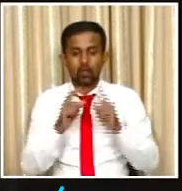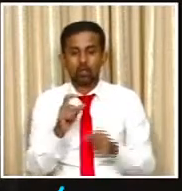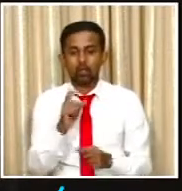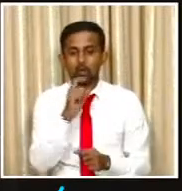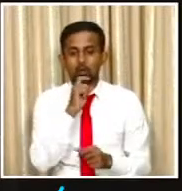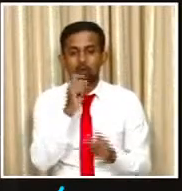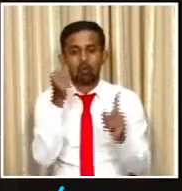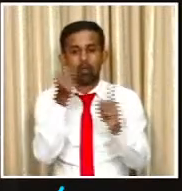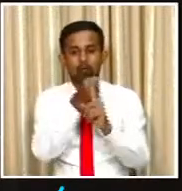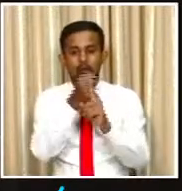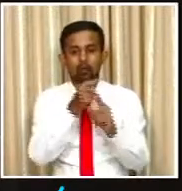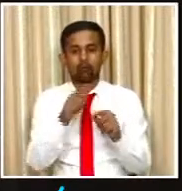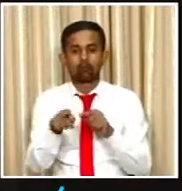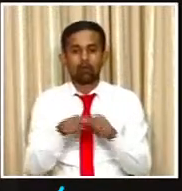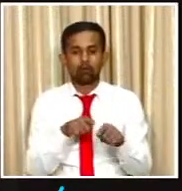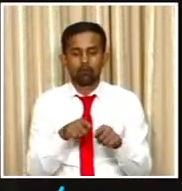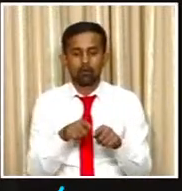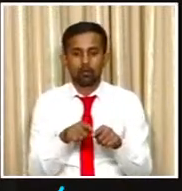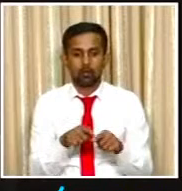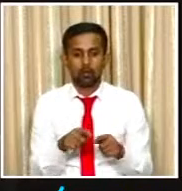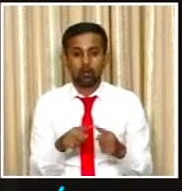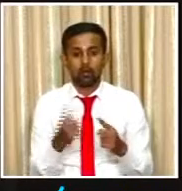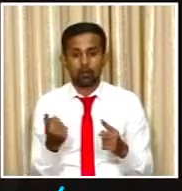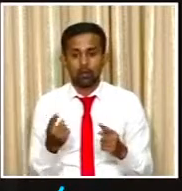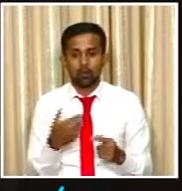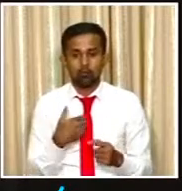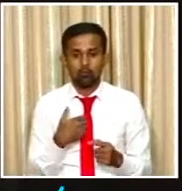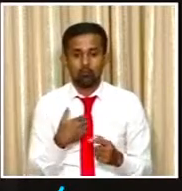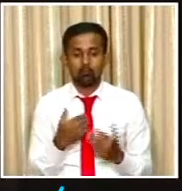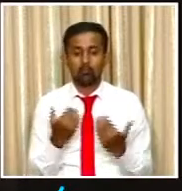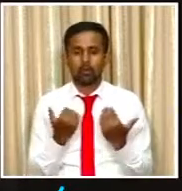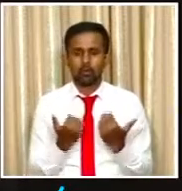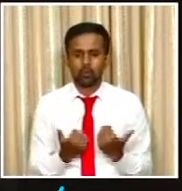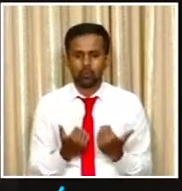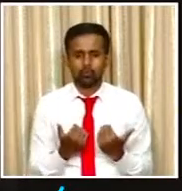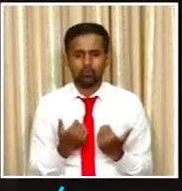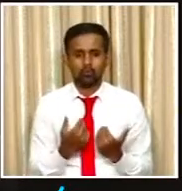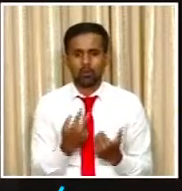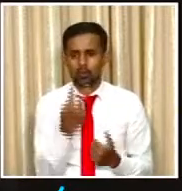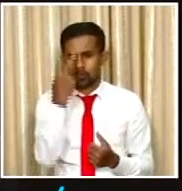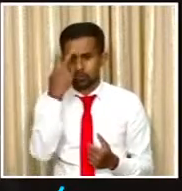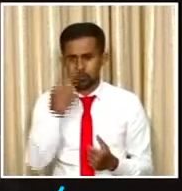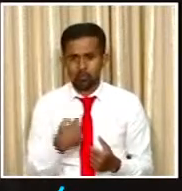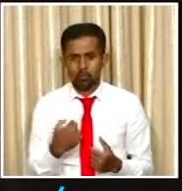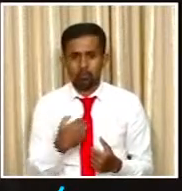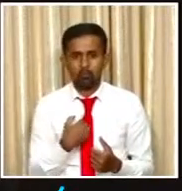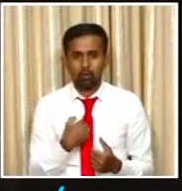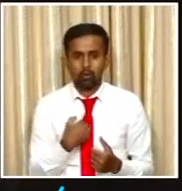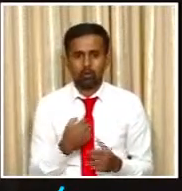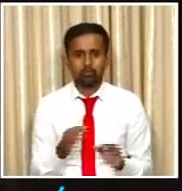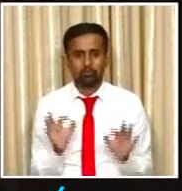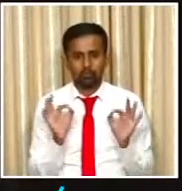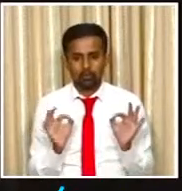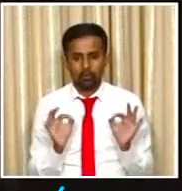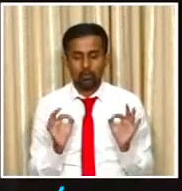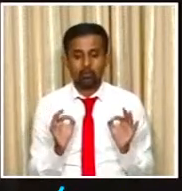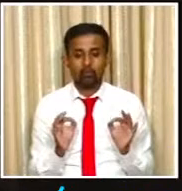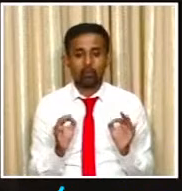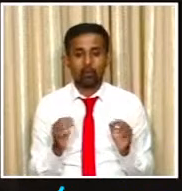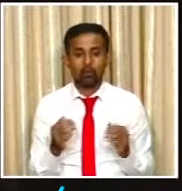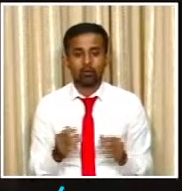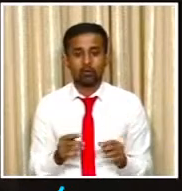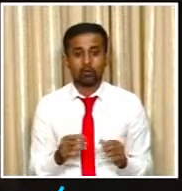අධිකරණයට බලපෑම් කරා කියලා කෙලින්ම අනිත් එක මගේ ජාතකය ගැන මගේ ජාතකය හොඳ ජාතකයක්